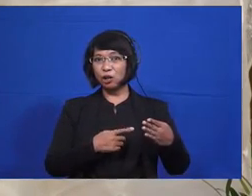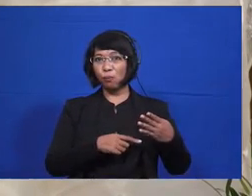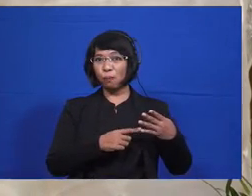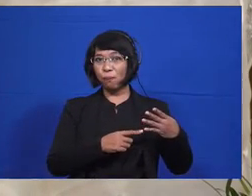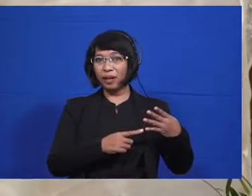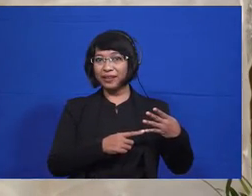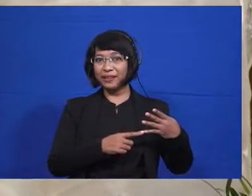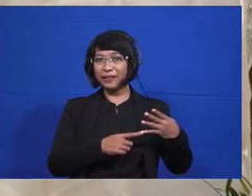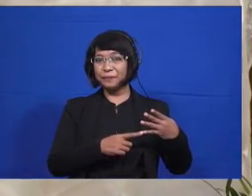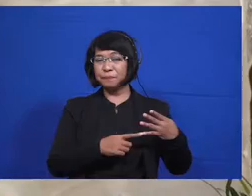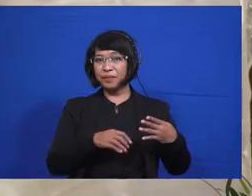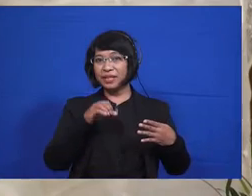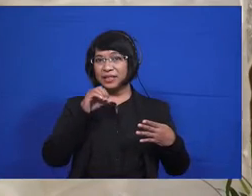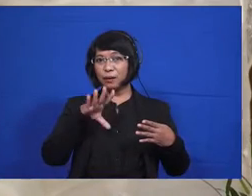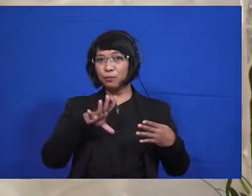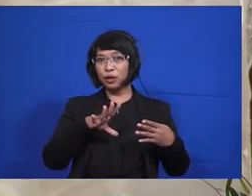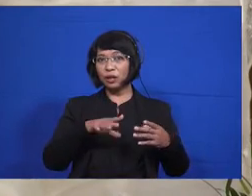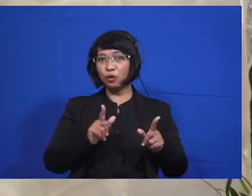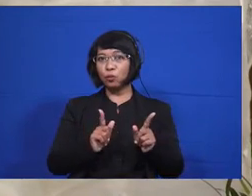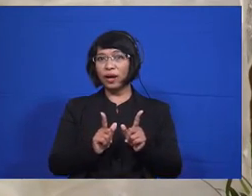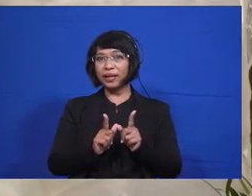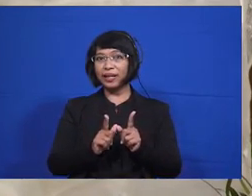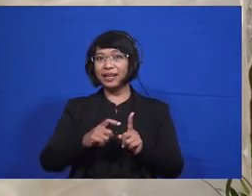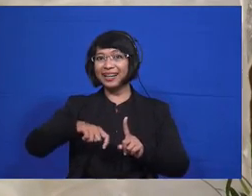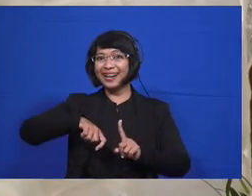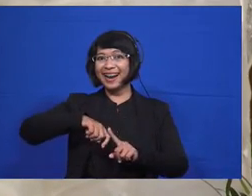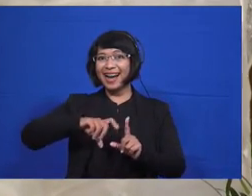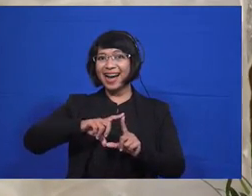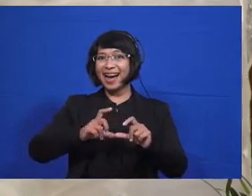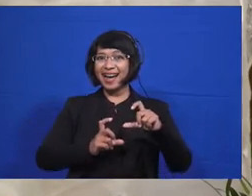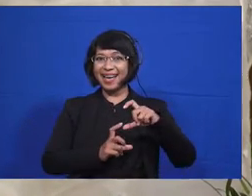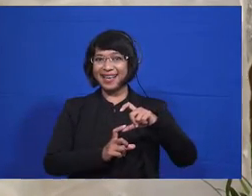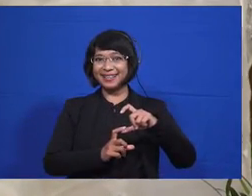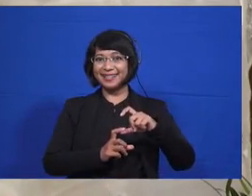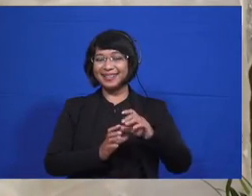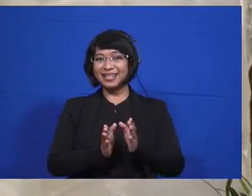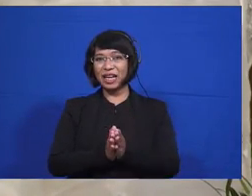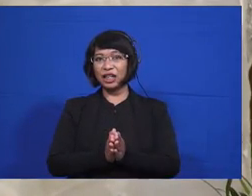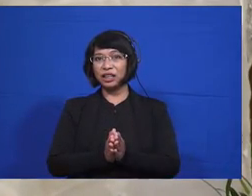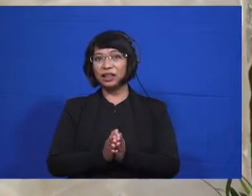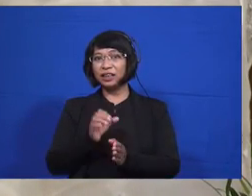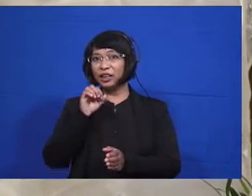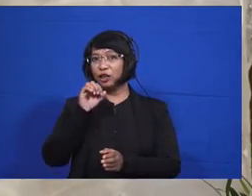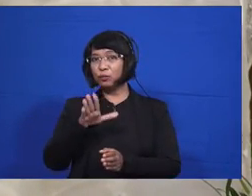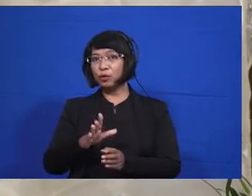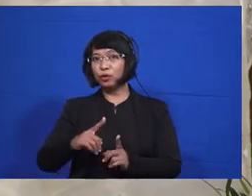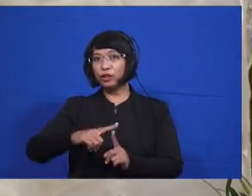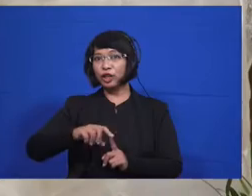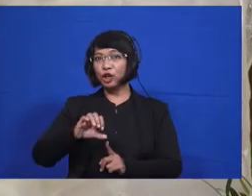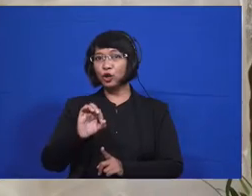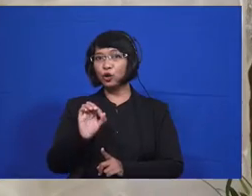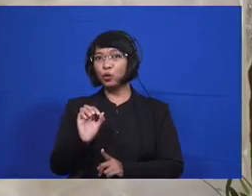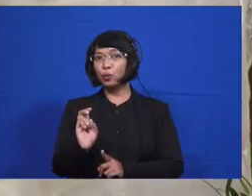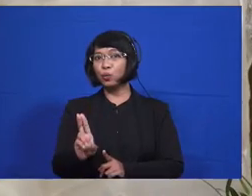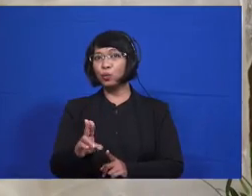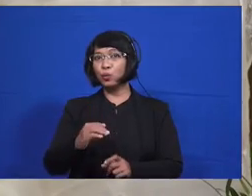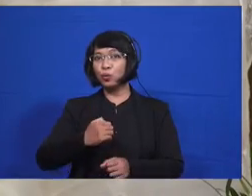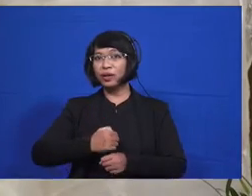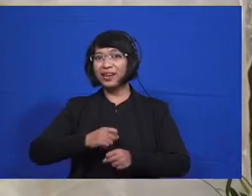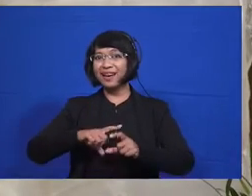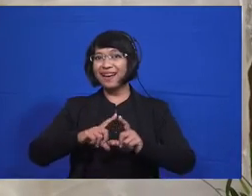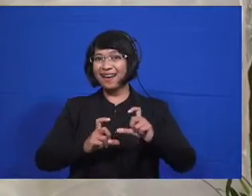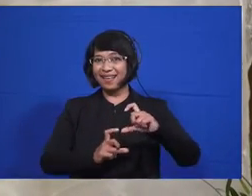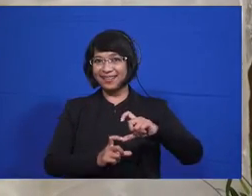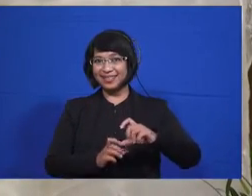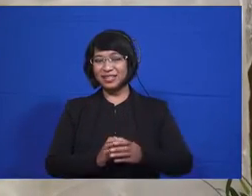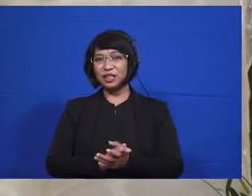mendengarkan sambutan dari perwakilan Keuskupan Agung Semarang dan informasi penugasan para imam oleh Romo Yohanes Rasul